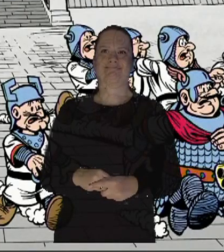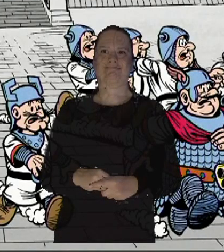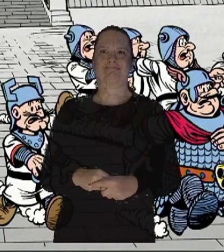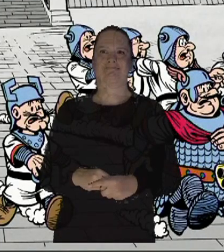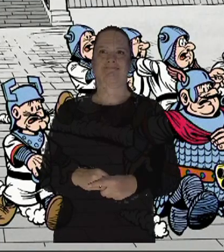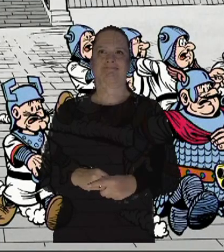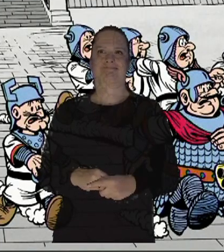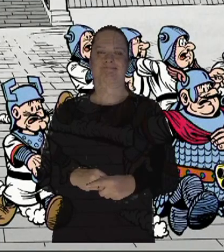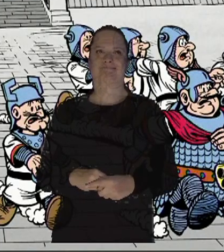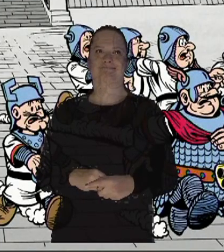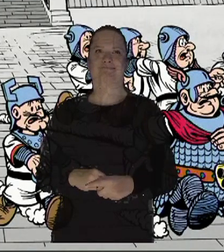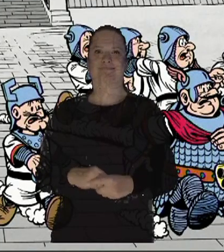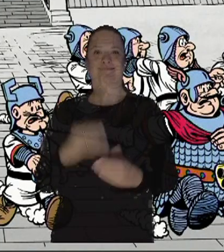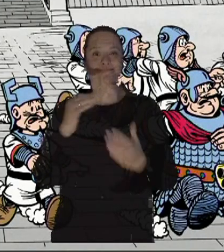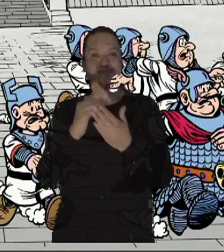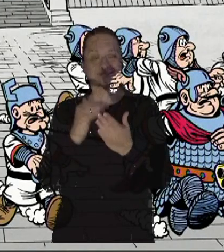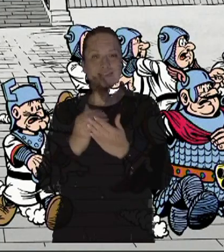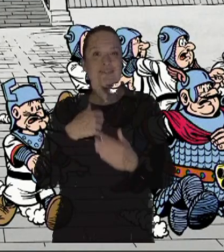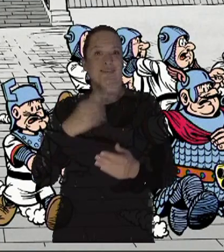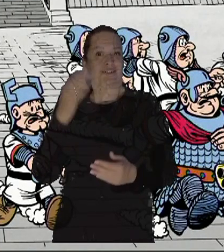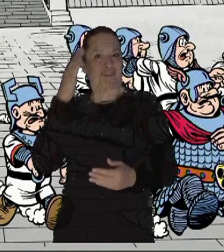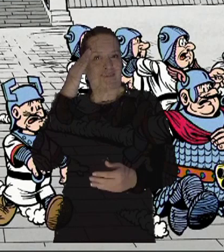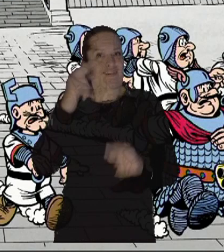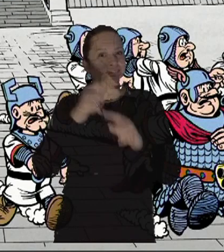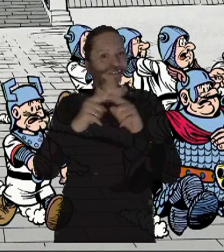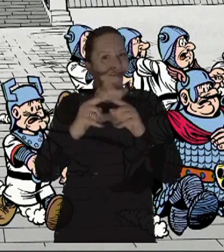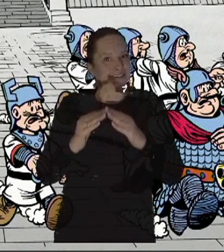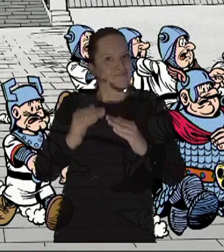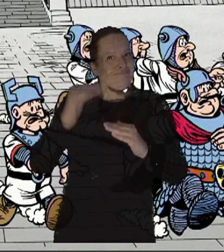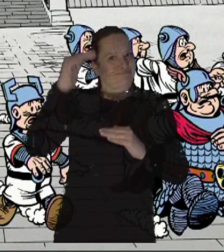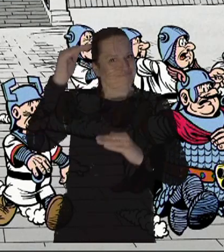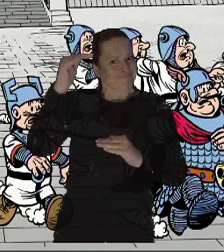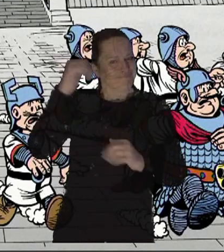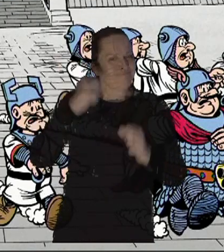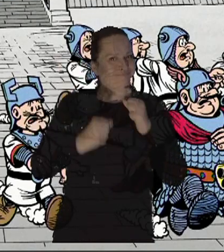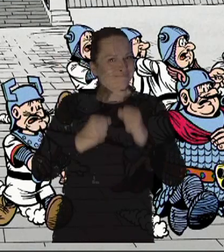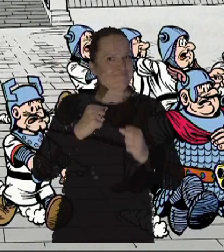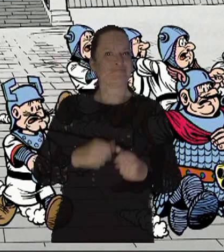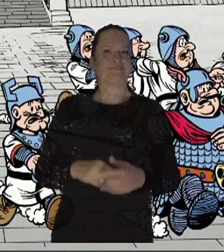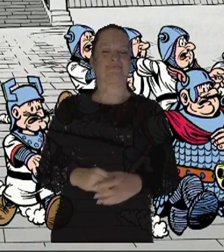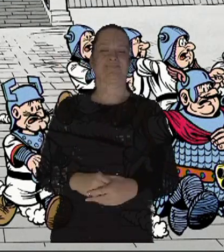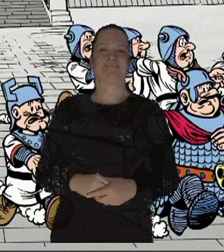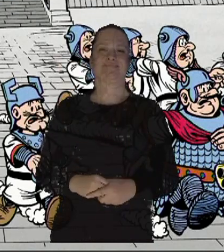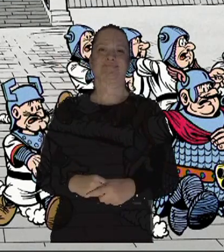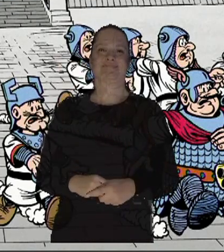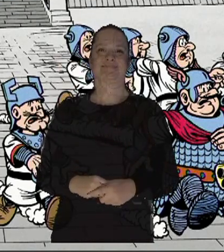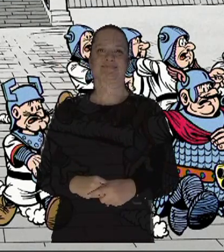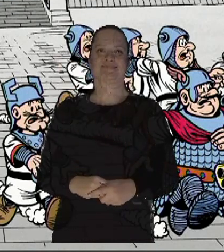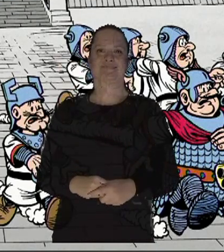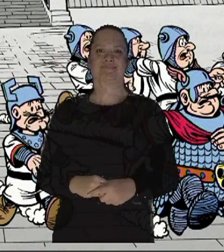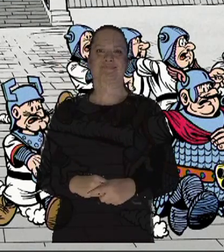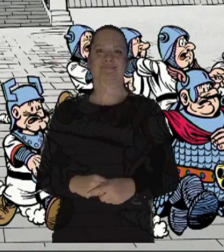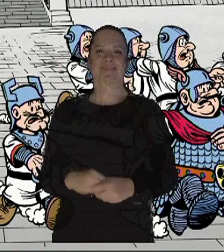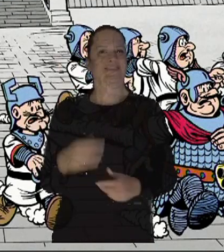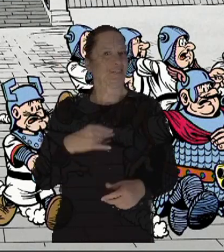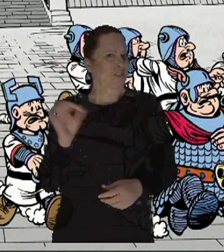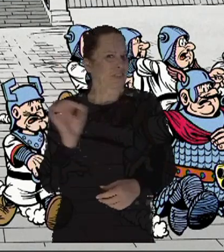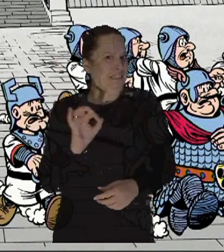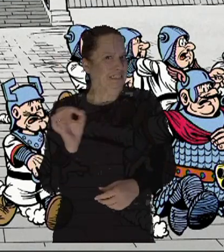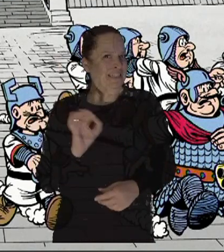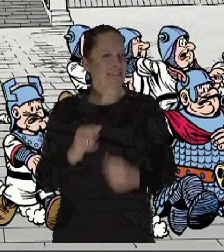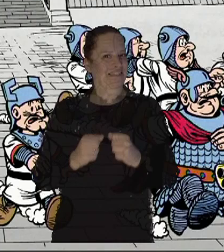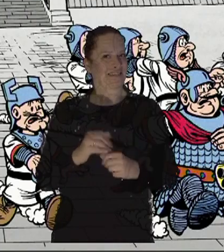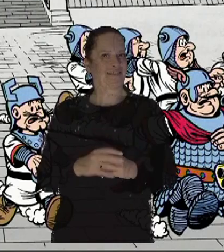drugiej rundzie poziom trudności naprawdę wzrasta już diametralnie. Wręcz okrutnie,